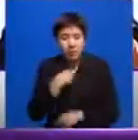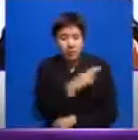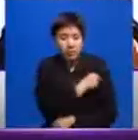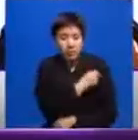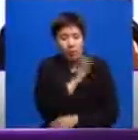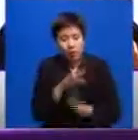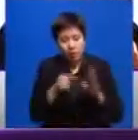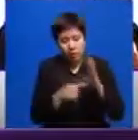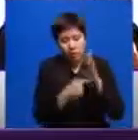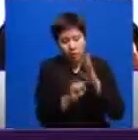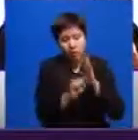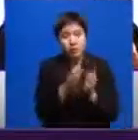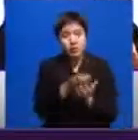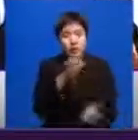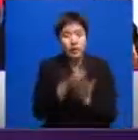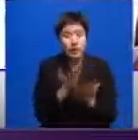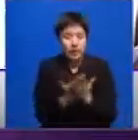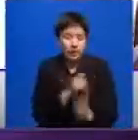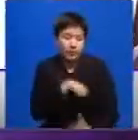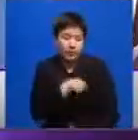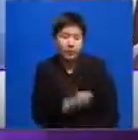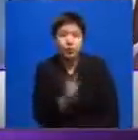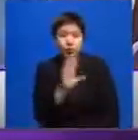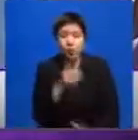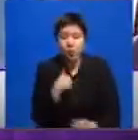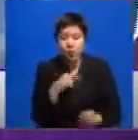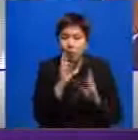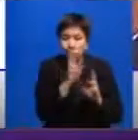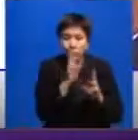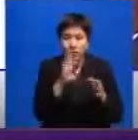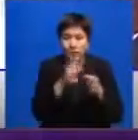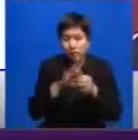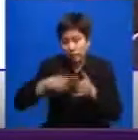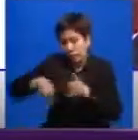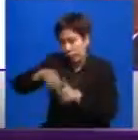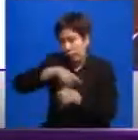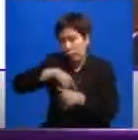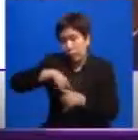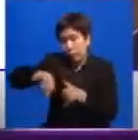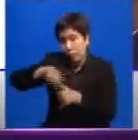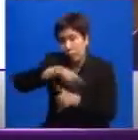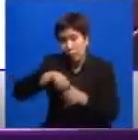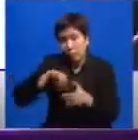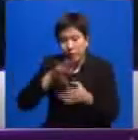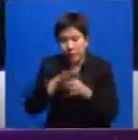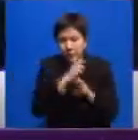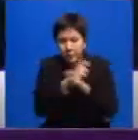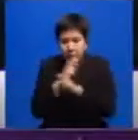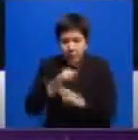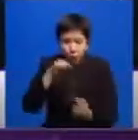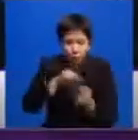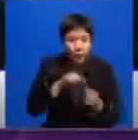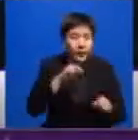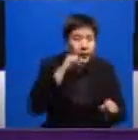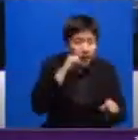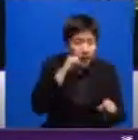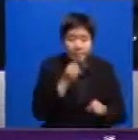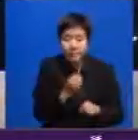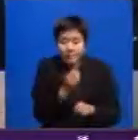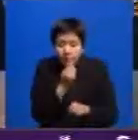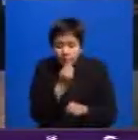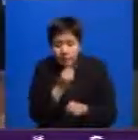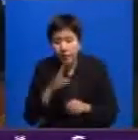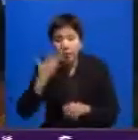สมุทรปราการโดยไม่เสียค่าใช้จ่ายและการเฝ้าระวังด้านสิ่งแวดล้อมทั้งตรวจเนื้อหาสารปนเปื้อนในน้ำอาหารและอากาศ